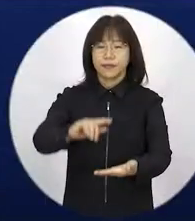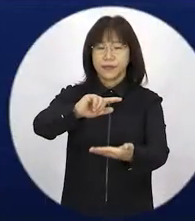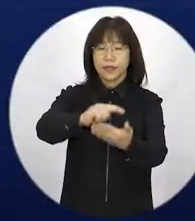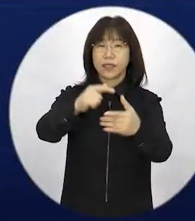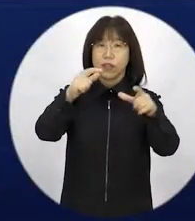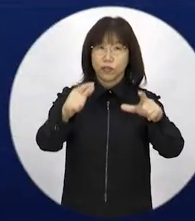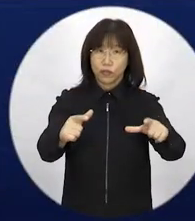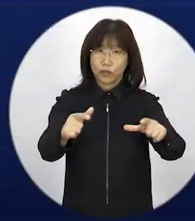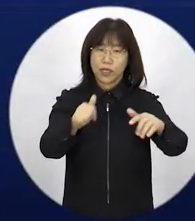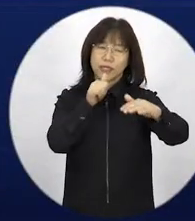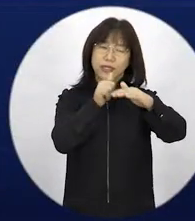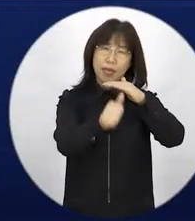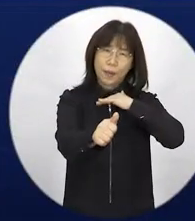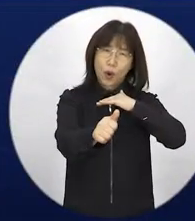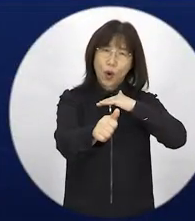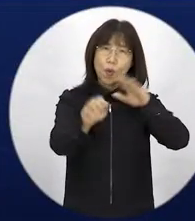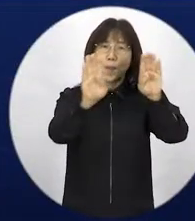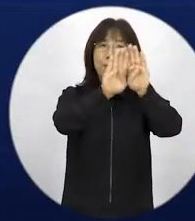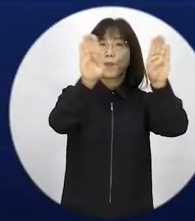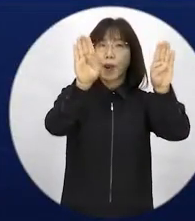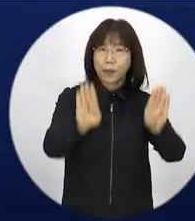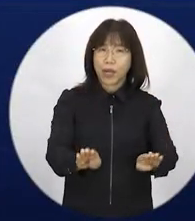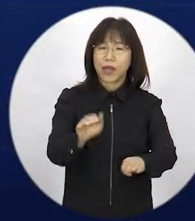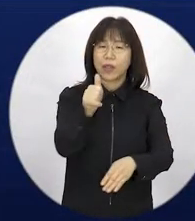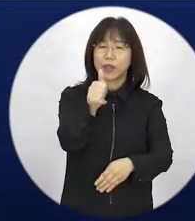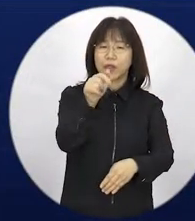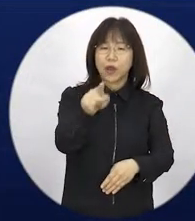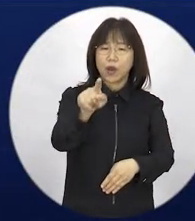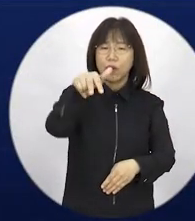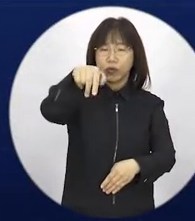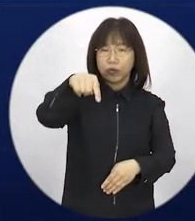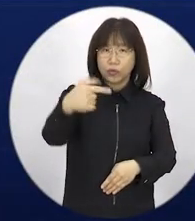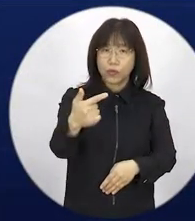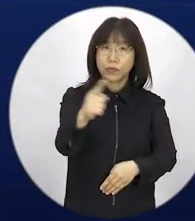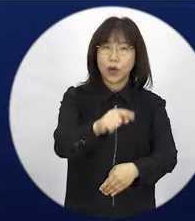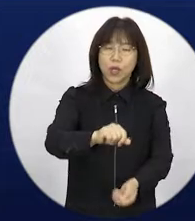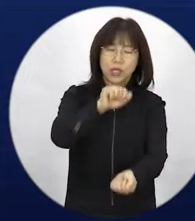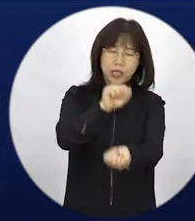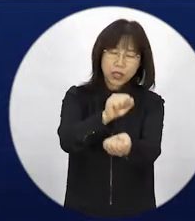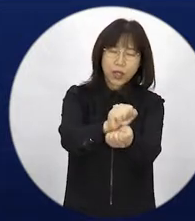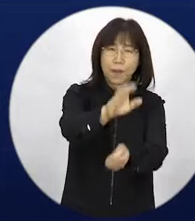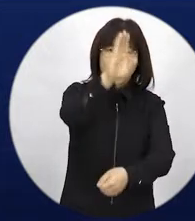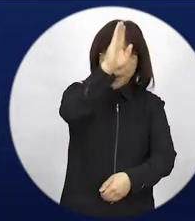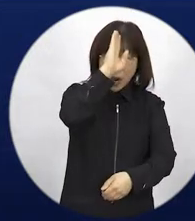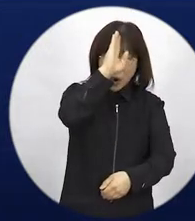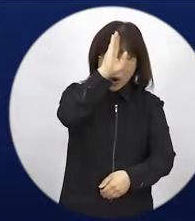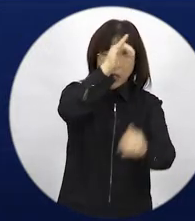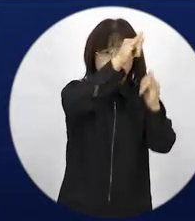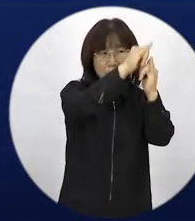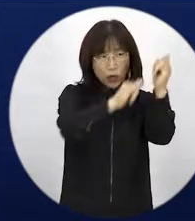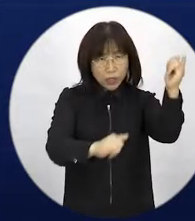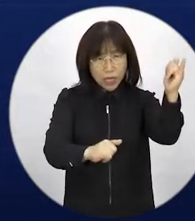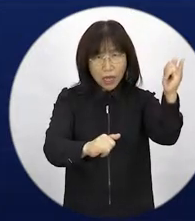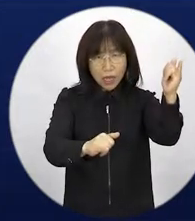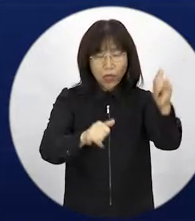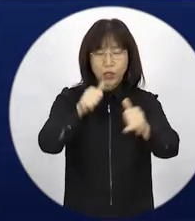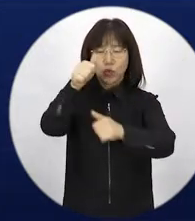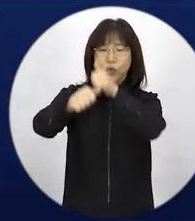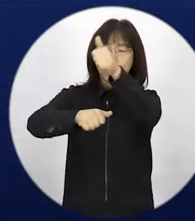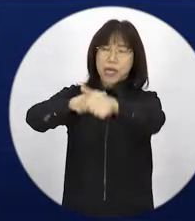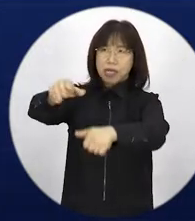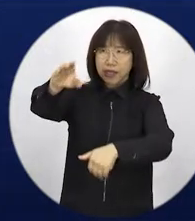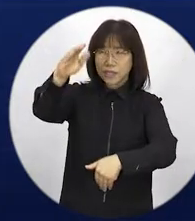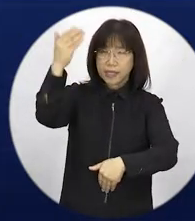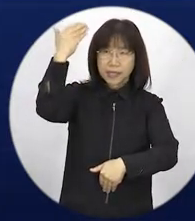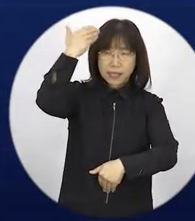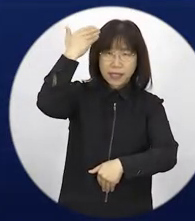강서구에 대표 박물관 허준박물관 에서 전염병의 역사 와 이를 극복하기 위한 선조 들의 노력과 지혜를 엿볼